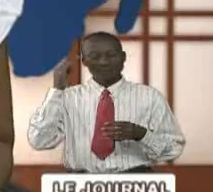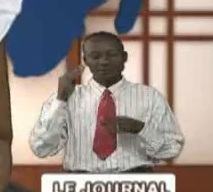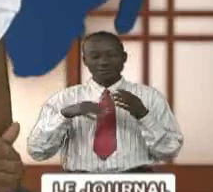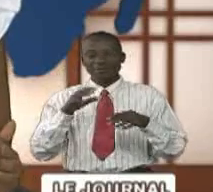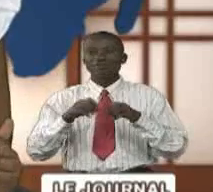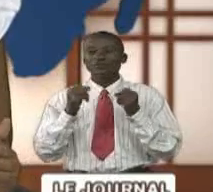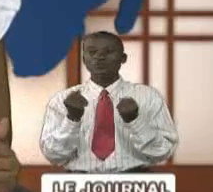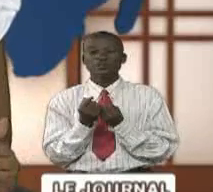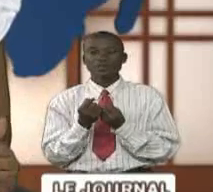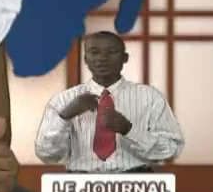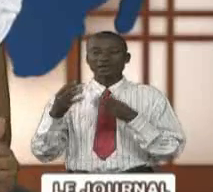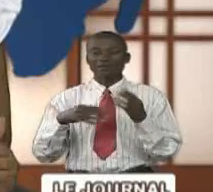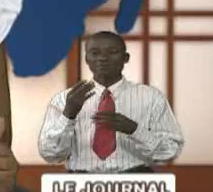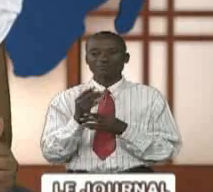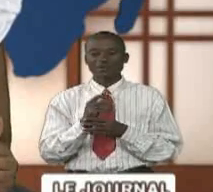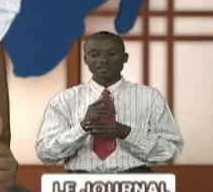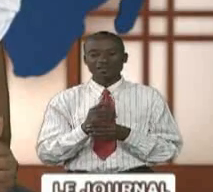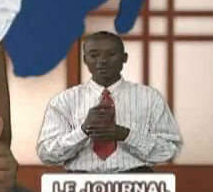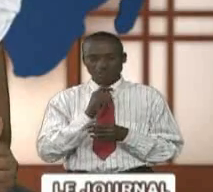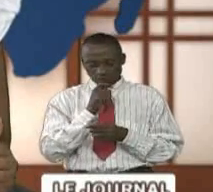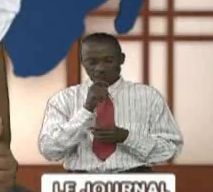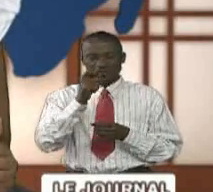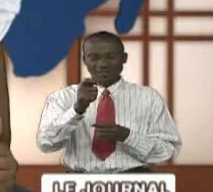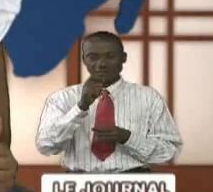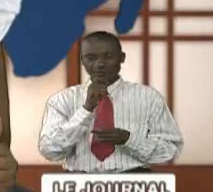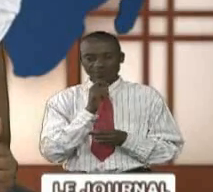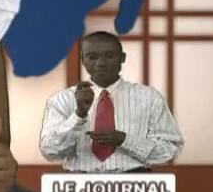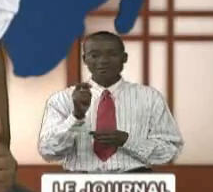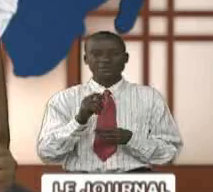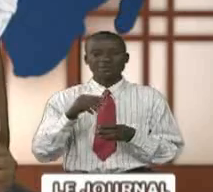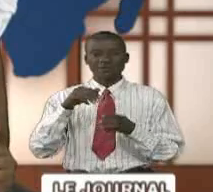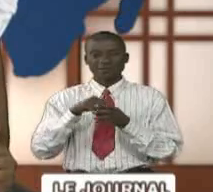matin une conférence de presse au studio Mamangebi. Dada Chabani.